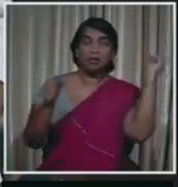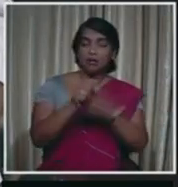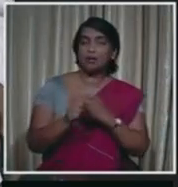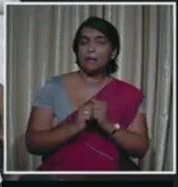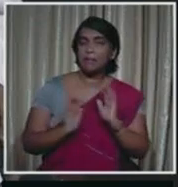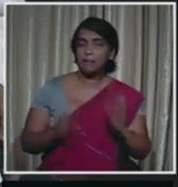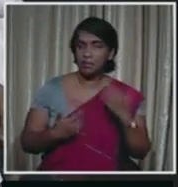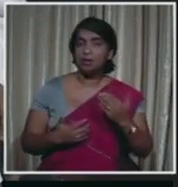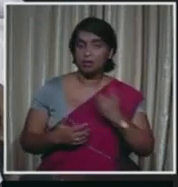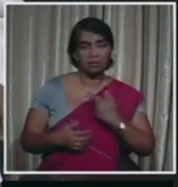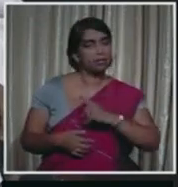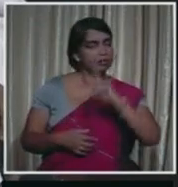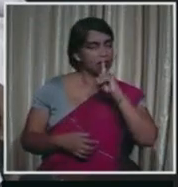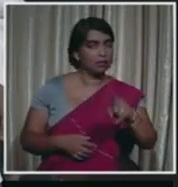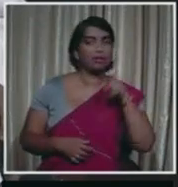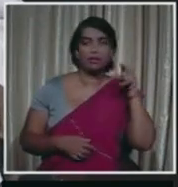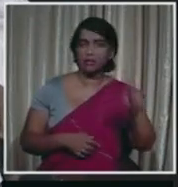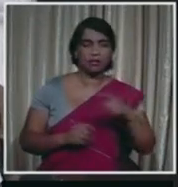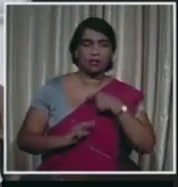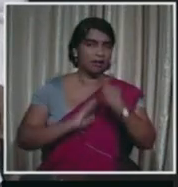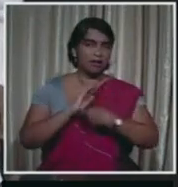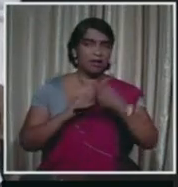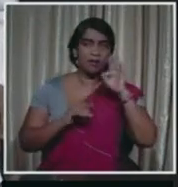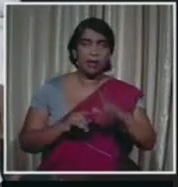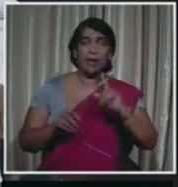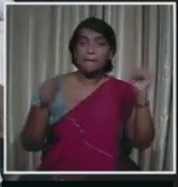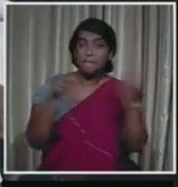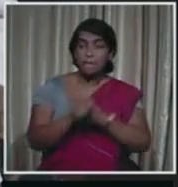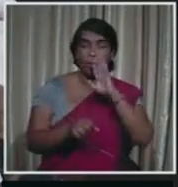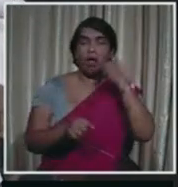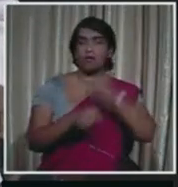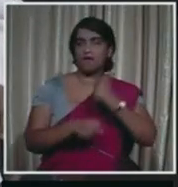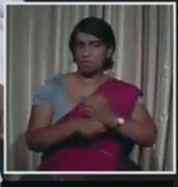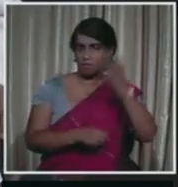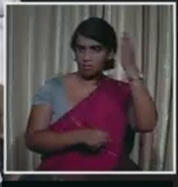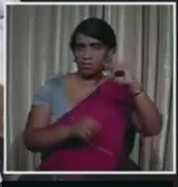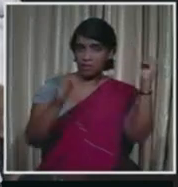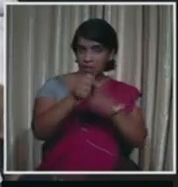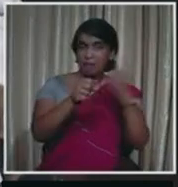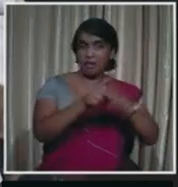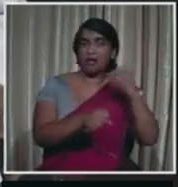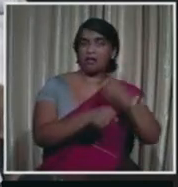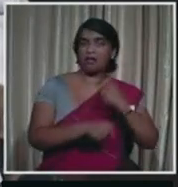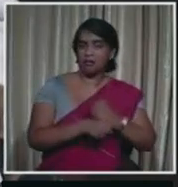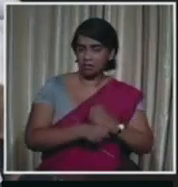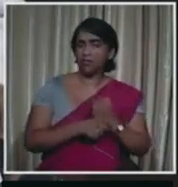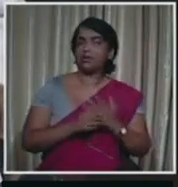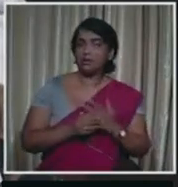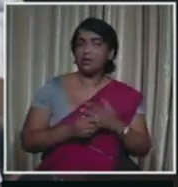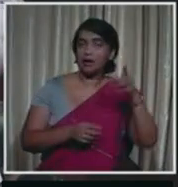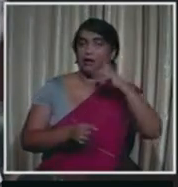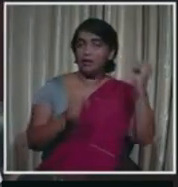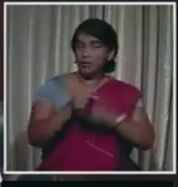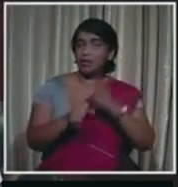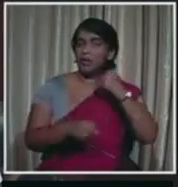අරගෙන මං කියනවා මේ අත්පේ රටේ තිබෙන්නේ මිනි මරු ආණ්ඩුව මේ මිනි මරු ආණ්ඩුව මේ මිනි